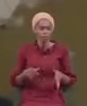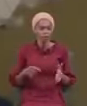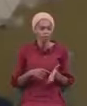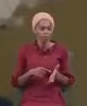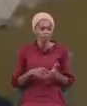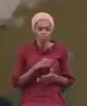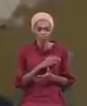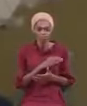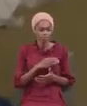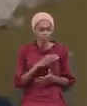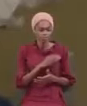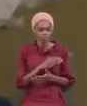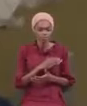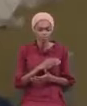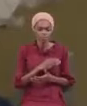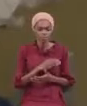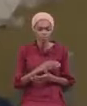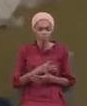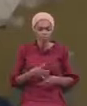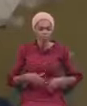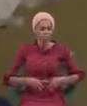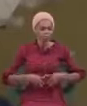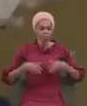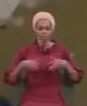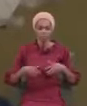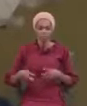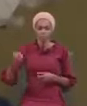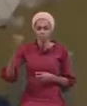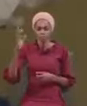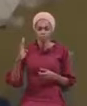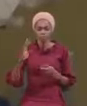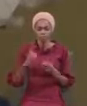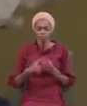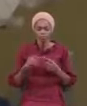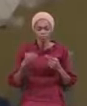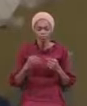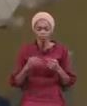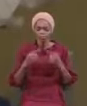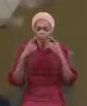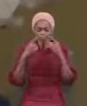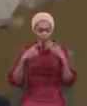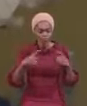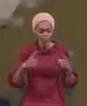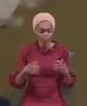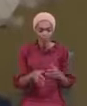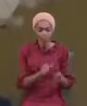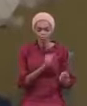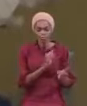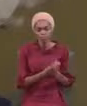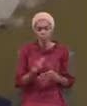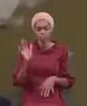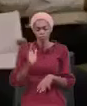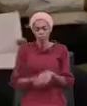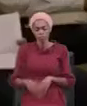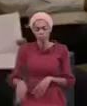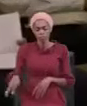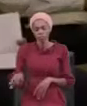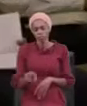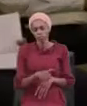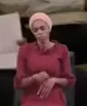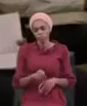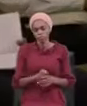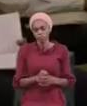a attiré la colère de Dieu qui a donc prononcé la